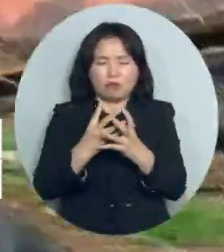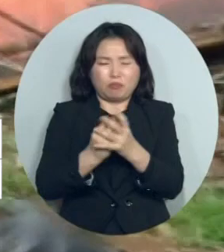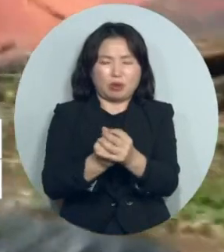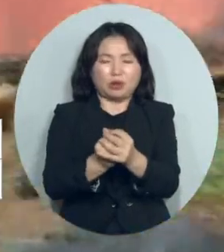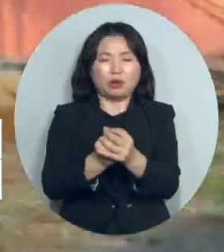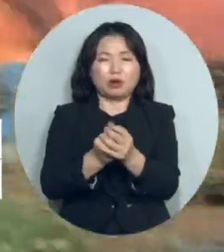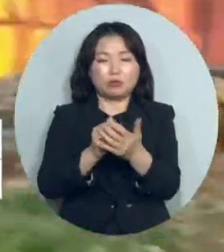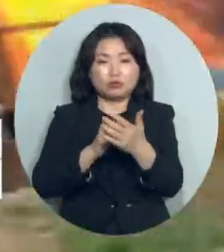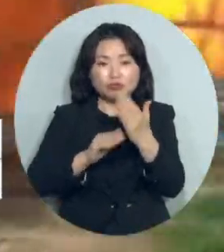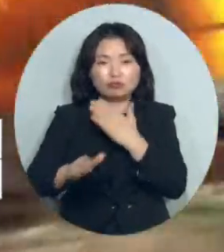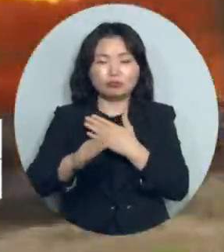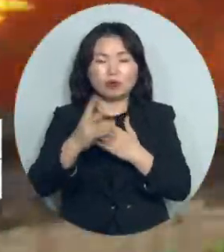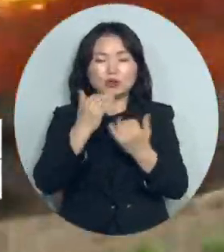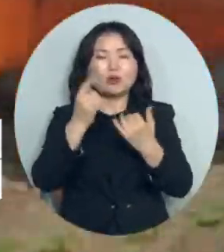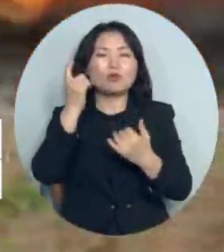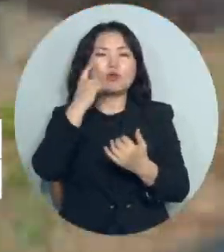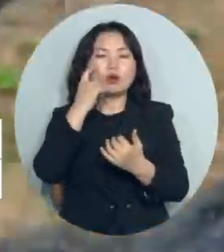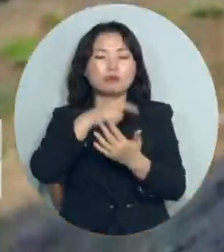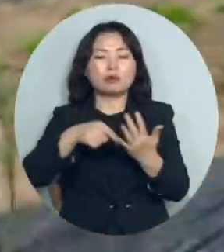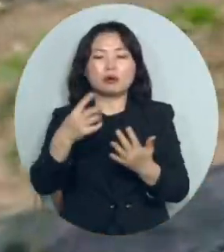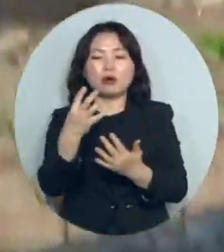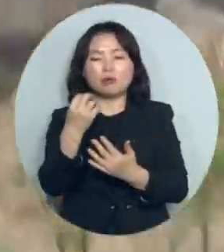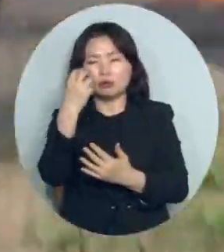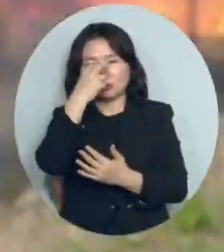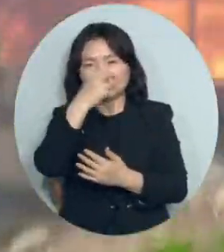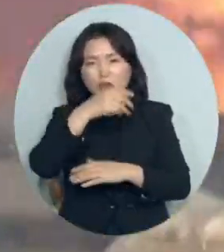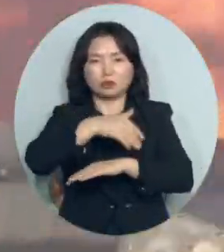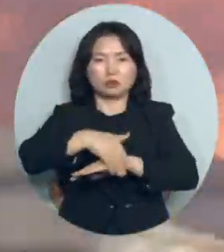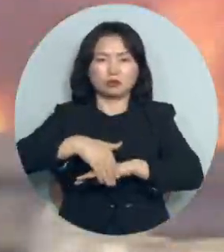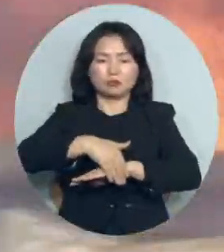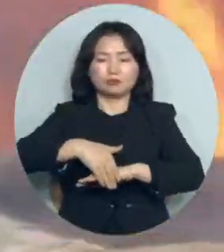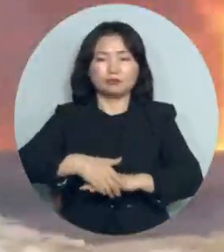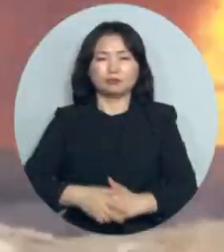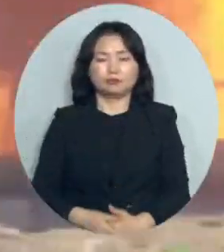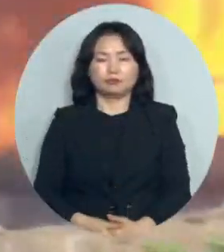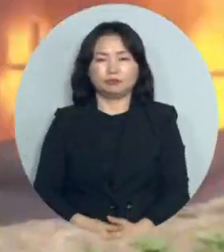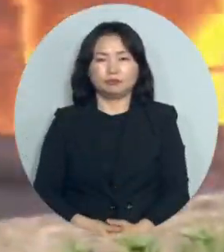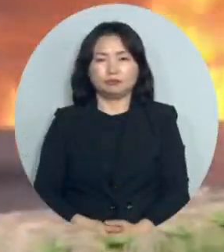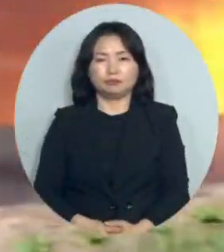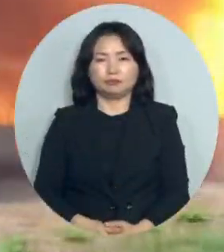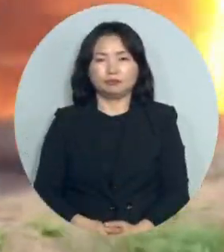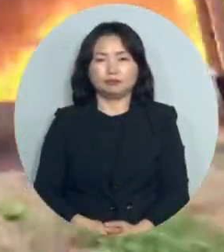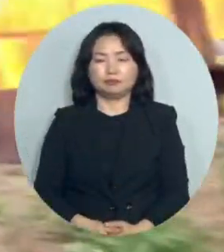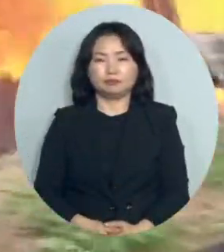정확한 화재 원인과 피해 규모를 조사할 방침입니다 mbc ebs 듣기 문입니다